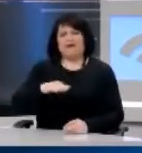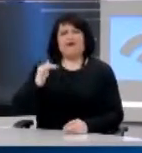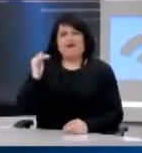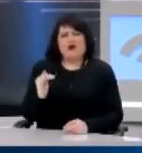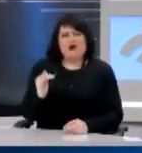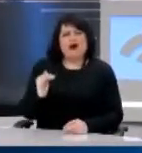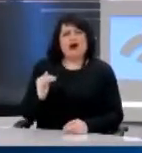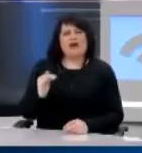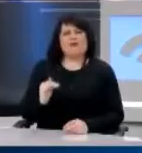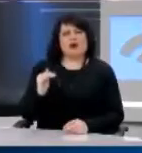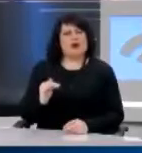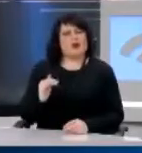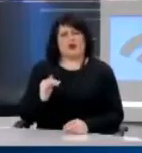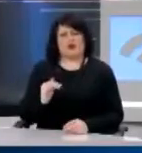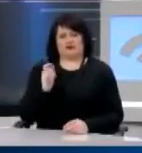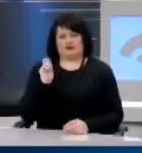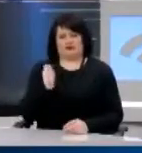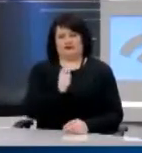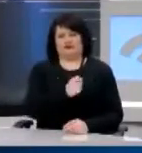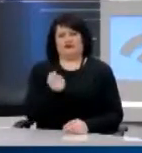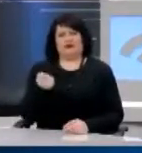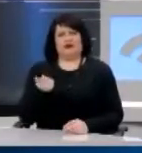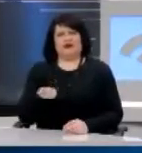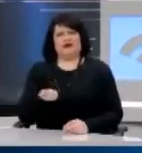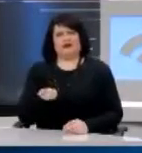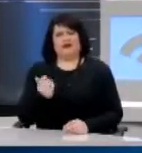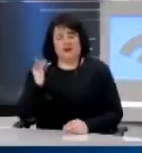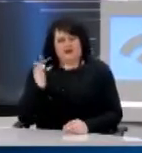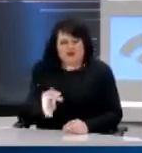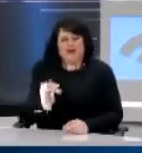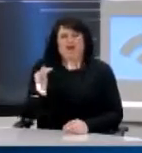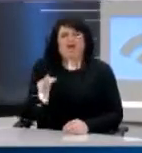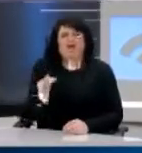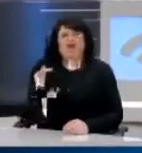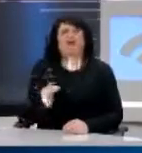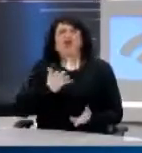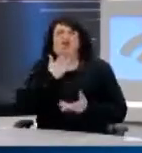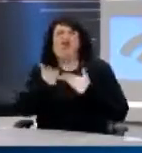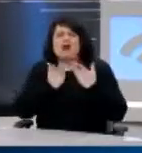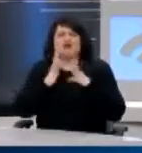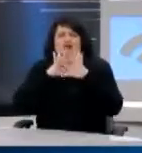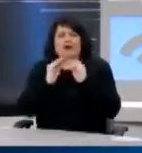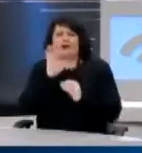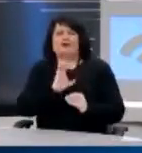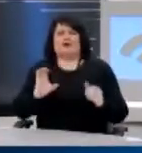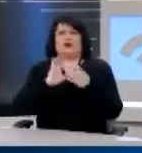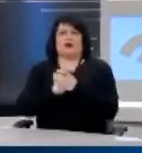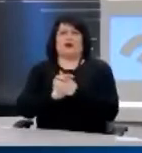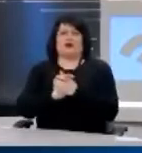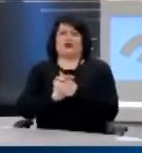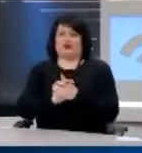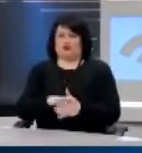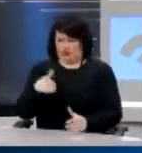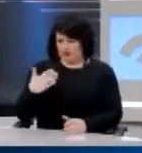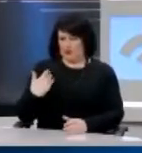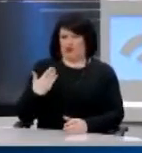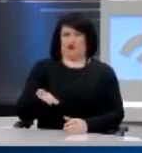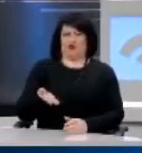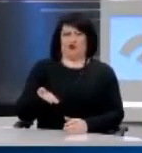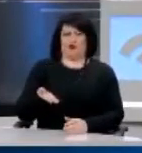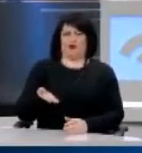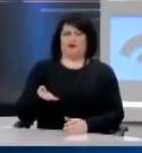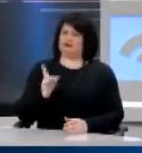μας κατέτασαν στα χαμηλά επίπεδα δαπανών σε όλη την Ευρωπαϊκή Ένωση, όχι τώρα, για να λέμε τα πράγματα με το όνομά τους, όχι